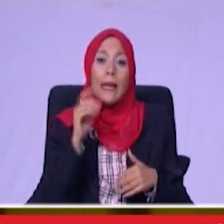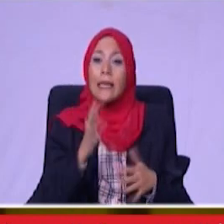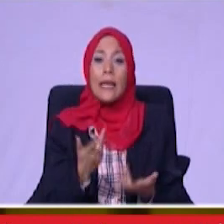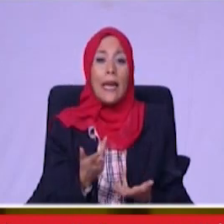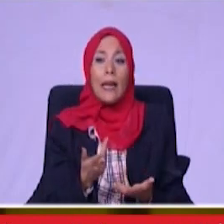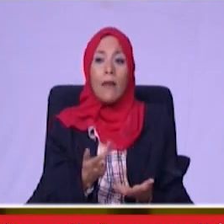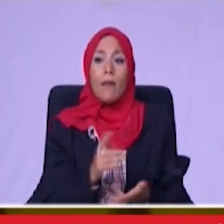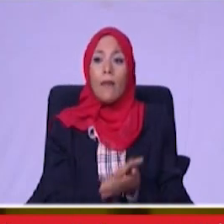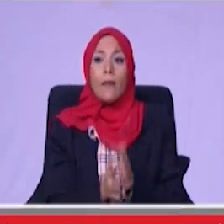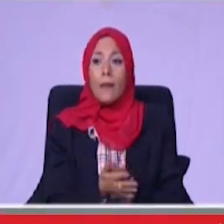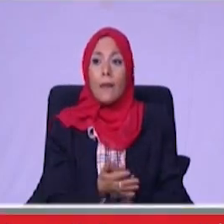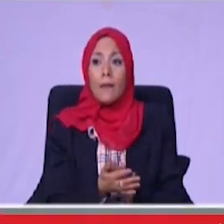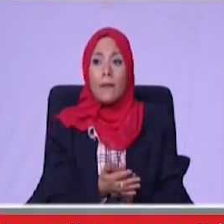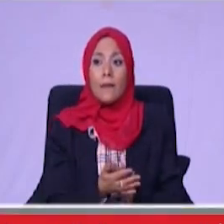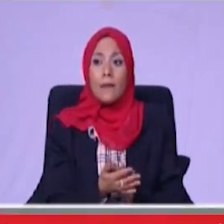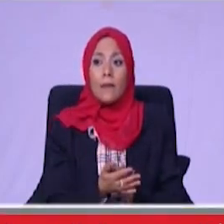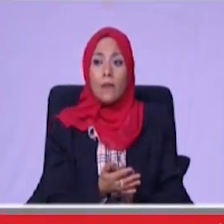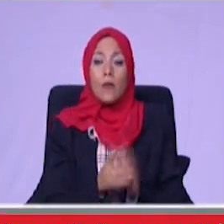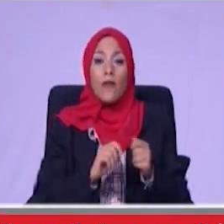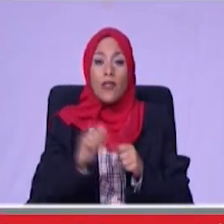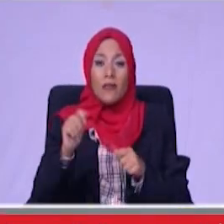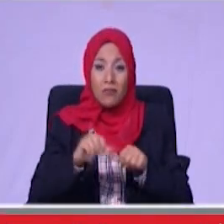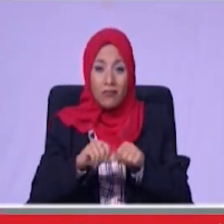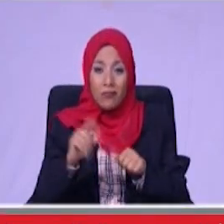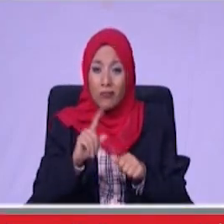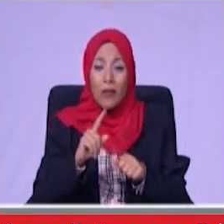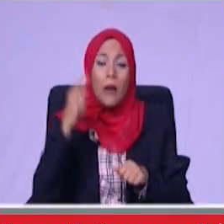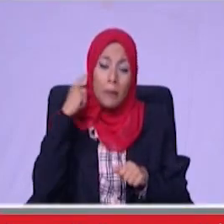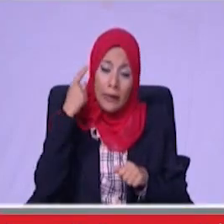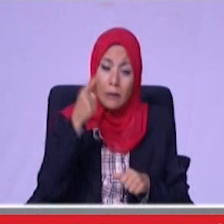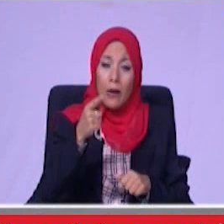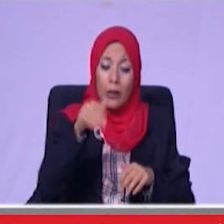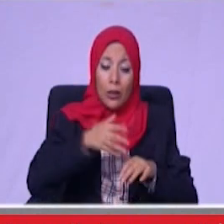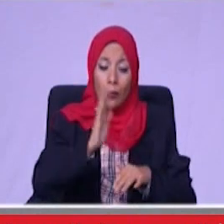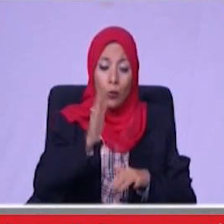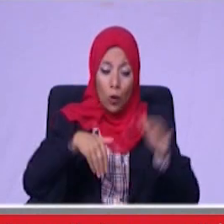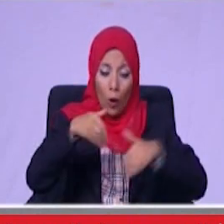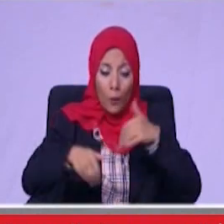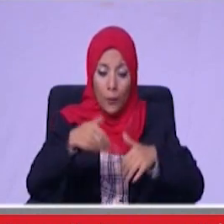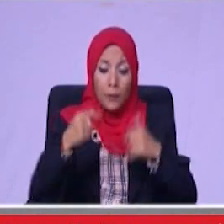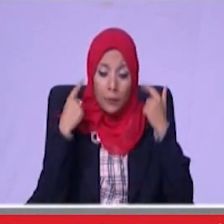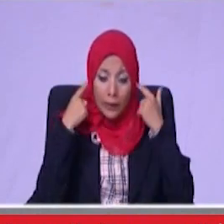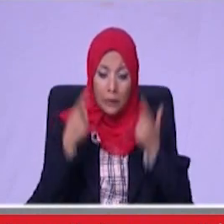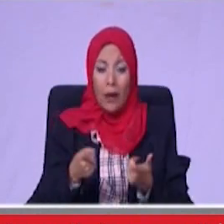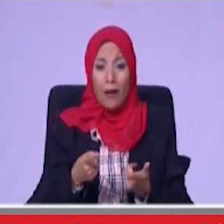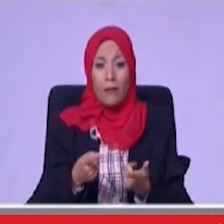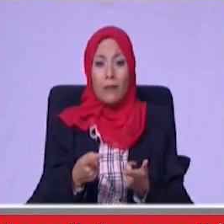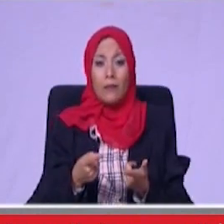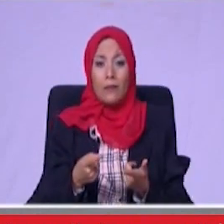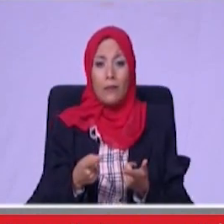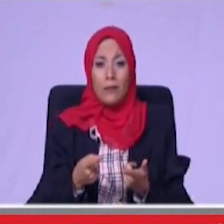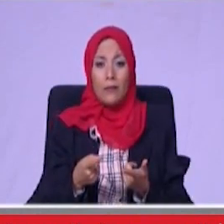في انفصال خلاص انفصال بين مين من الروح وبين القبر وبين الحياه الدنيا زي الفل لكن في اتصال